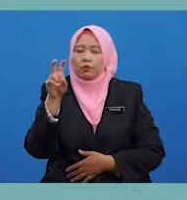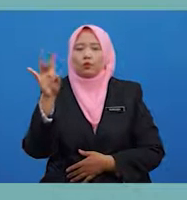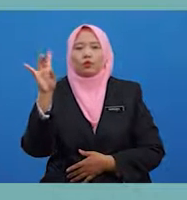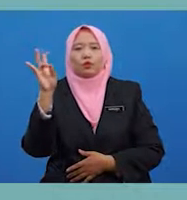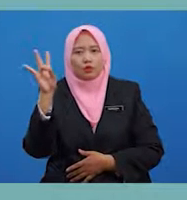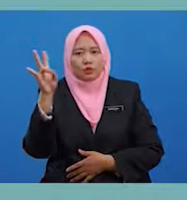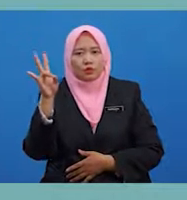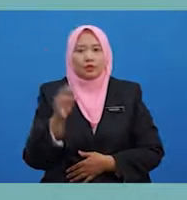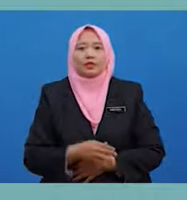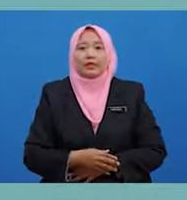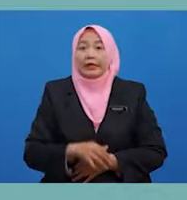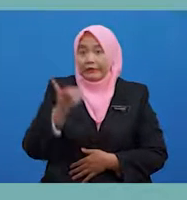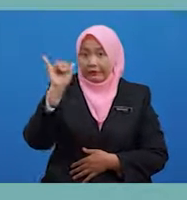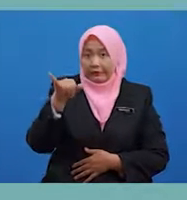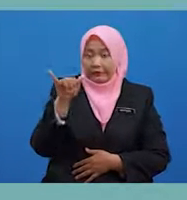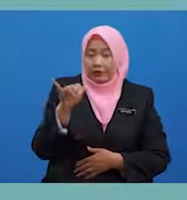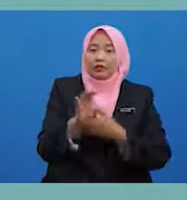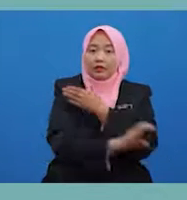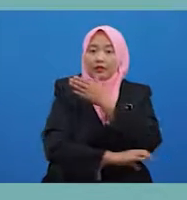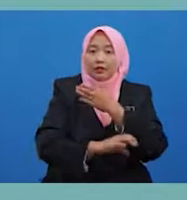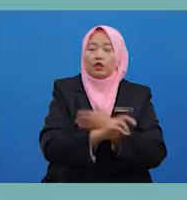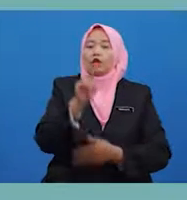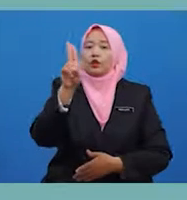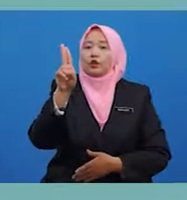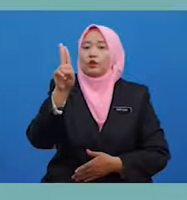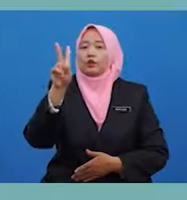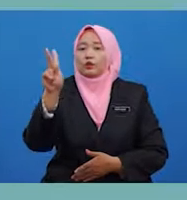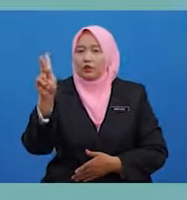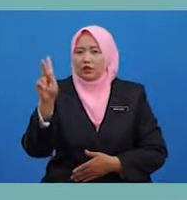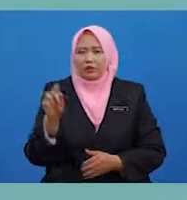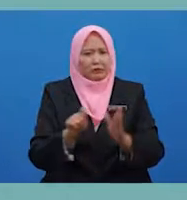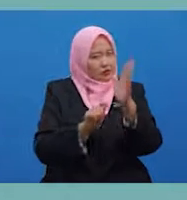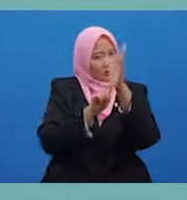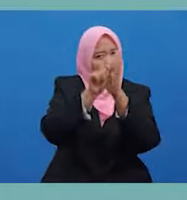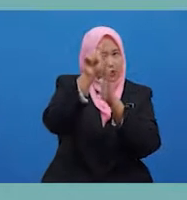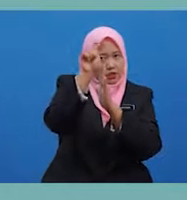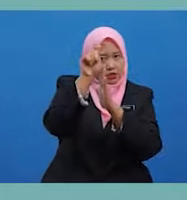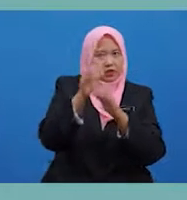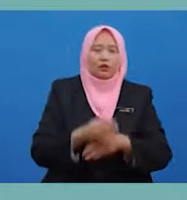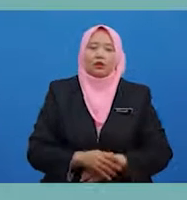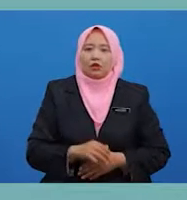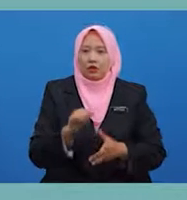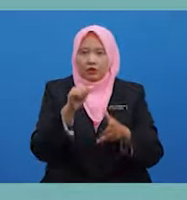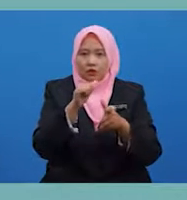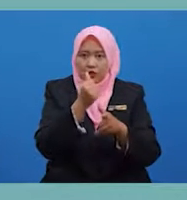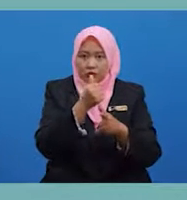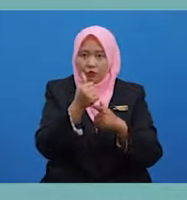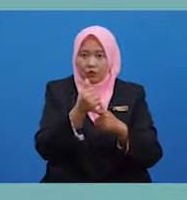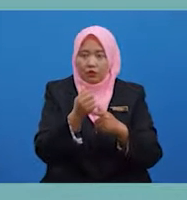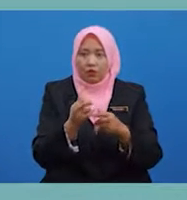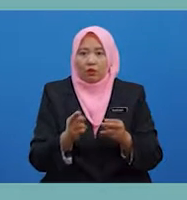Ya, negara United Kingdom menunjukkan kedatangan yang paling tinggi atau paling ramai.